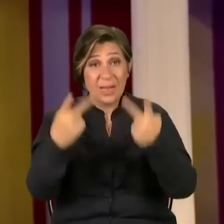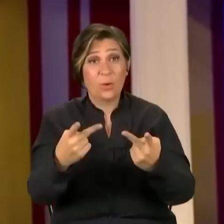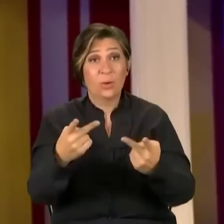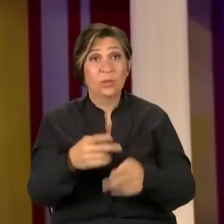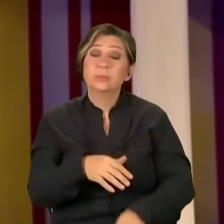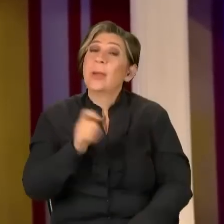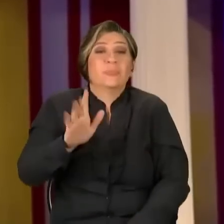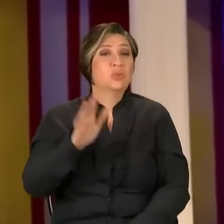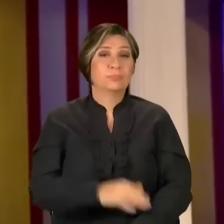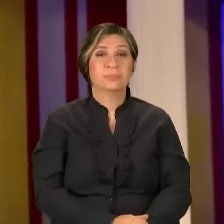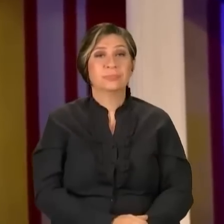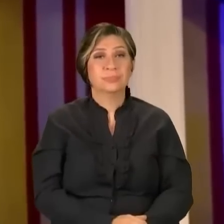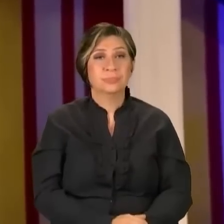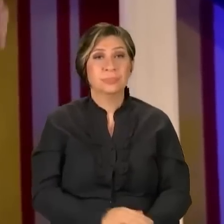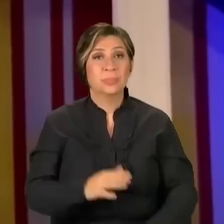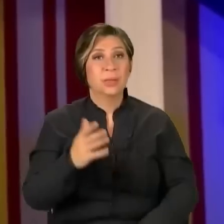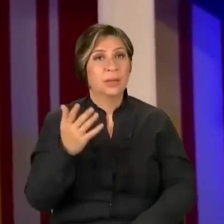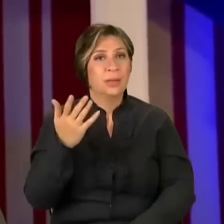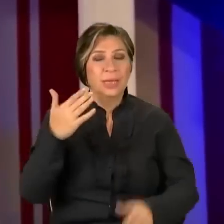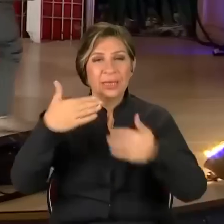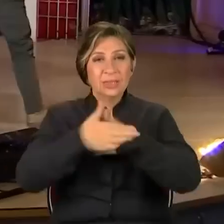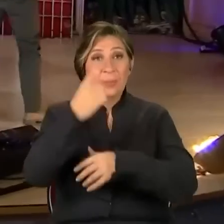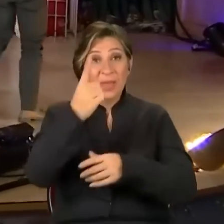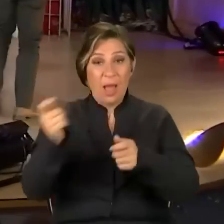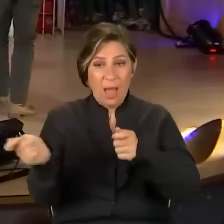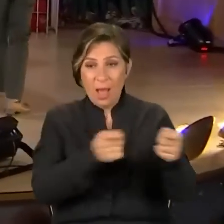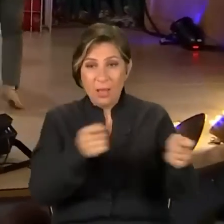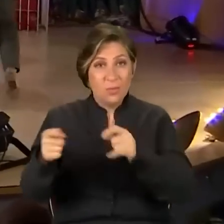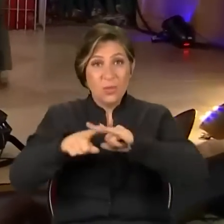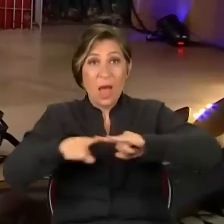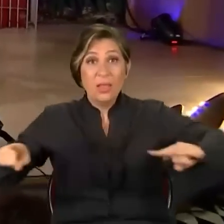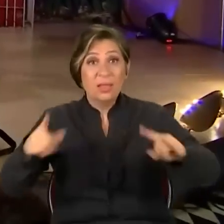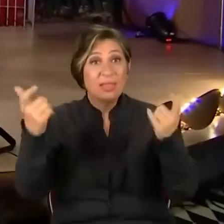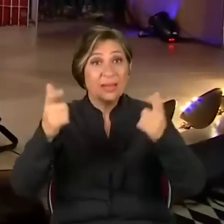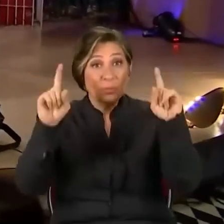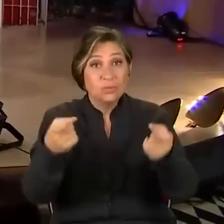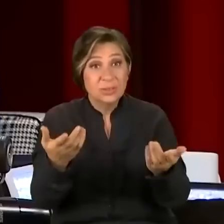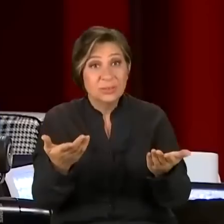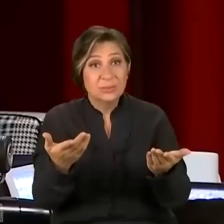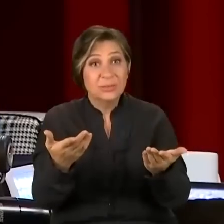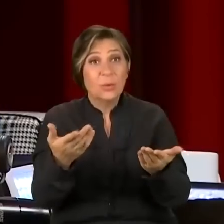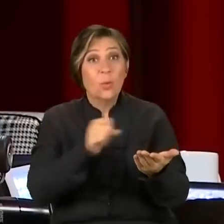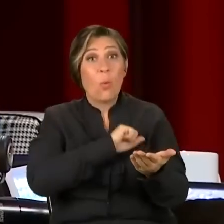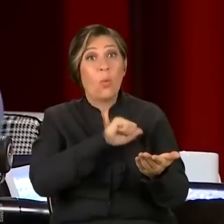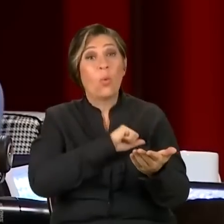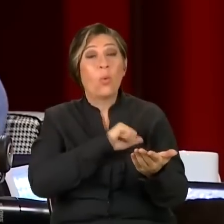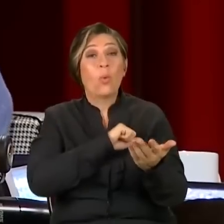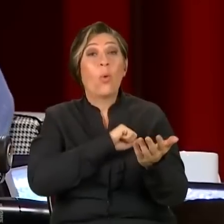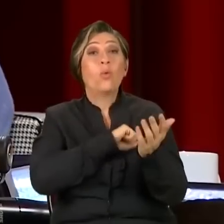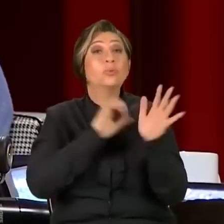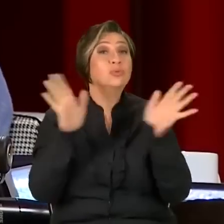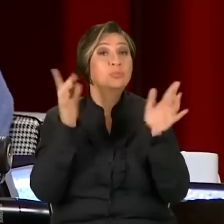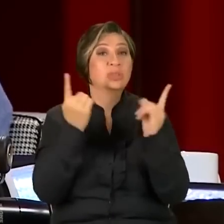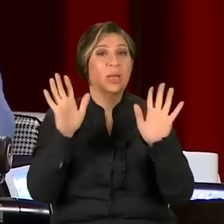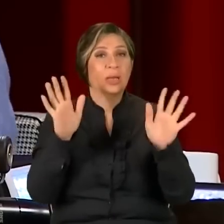dönüyor. Ya gecenin birinde el dokuması halıyı nereden bulacaksın? Halı istedi işte abi, yani.